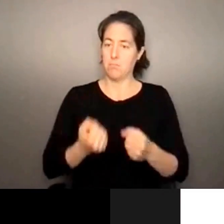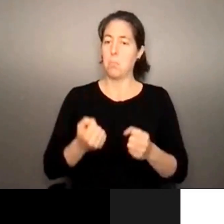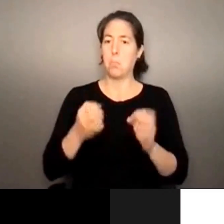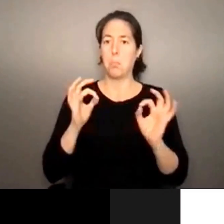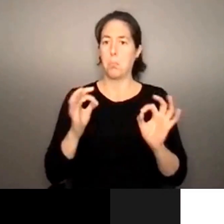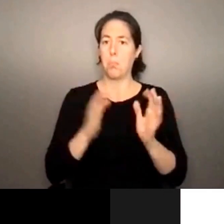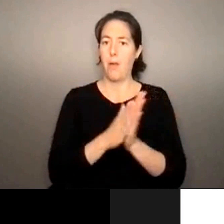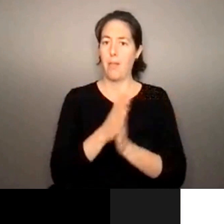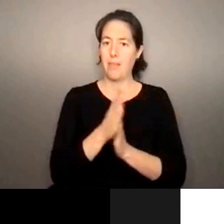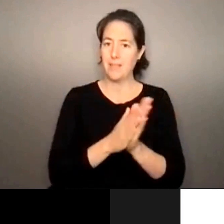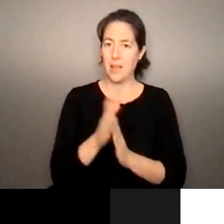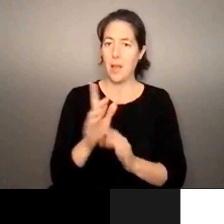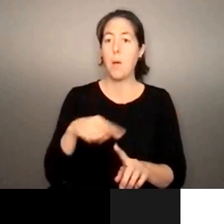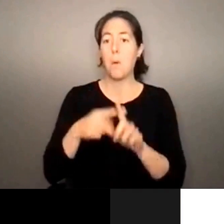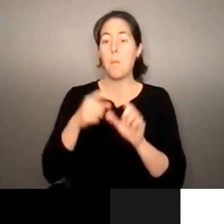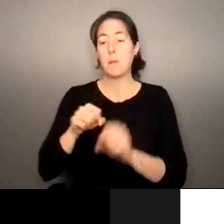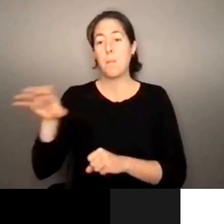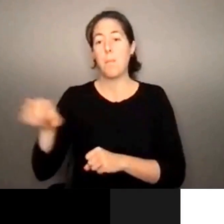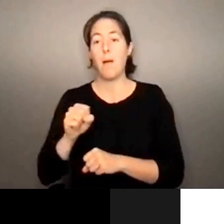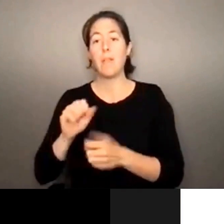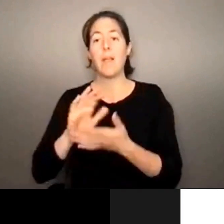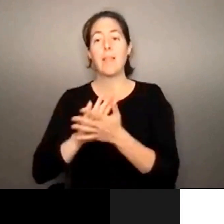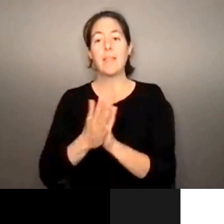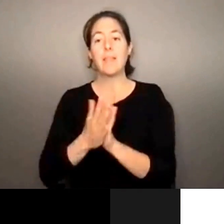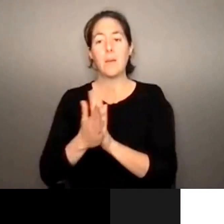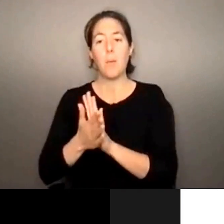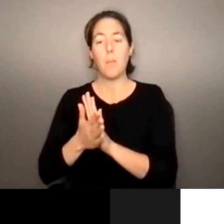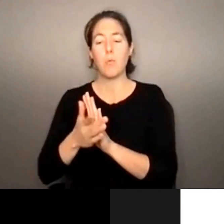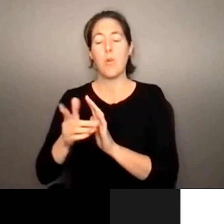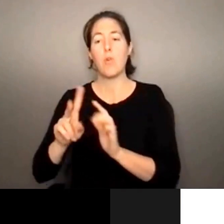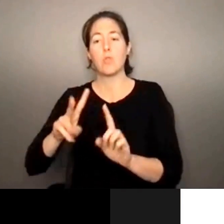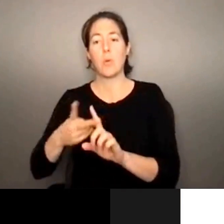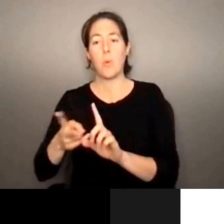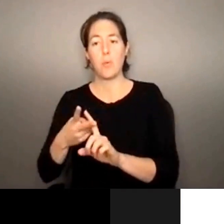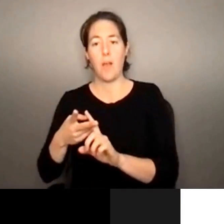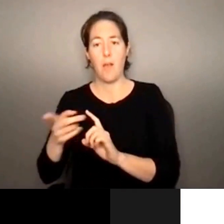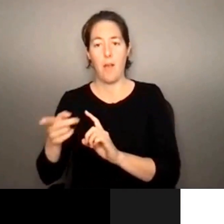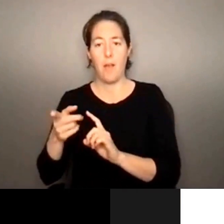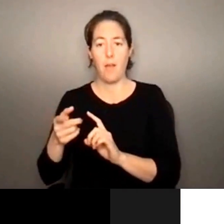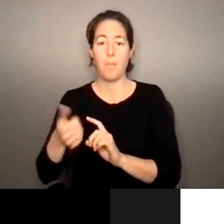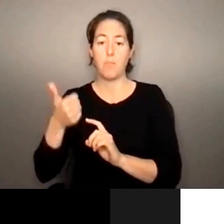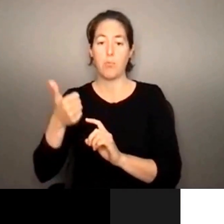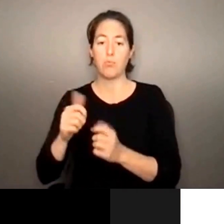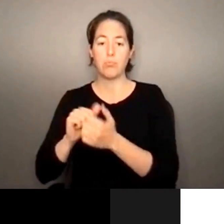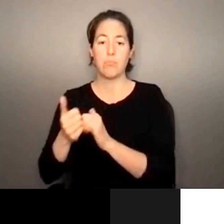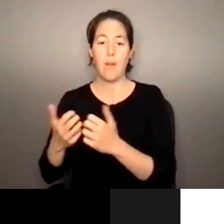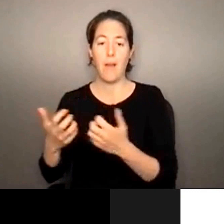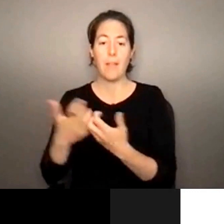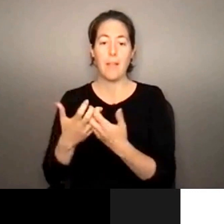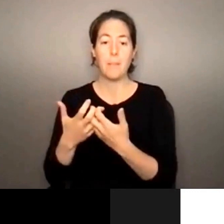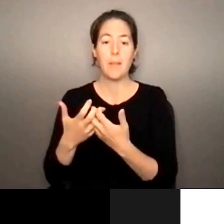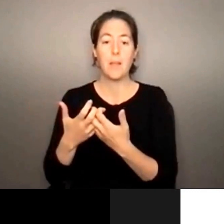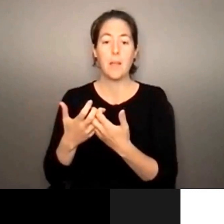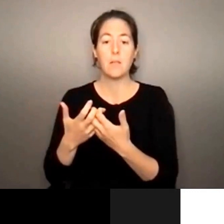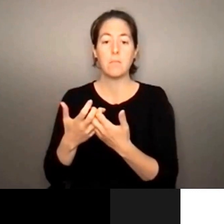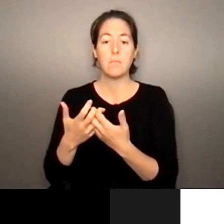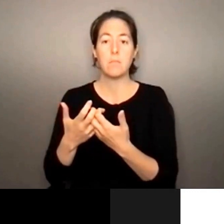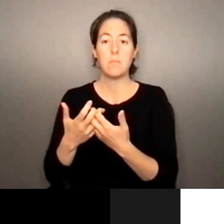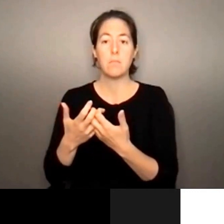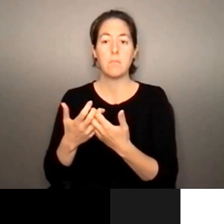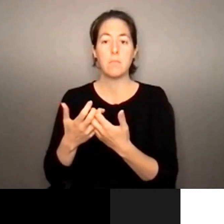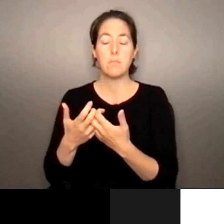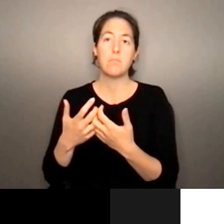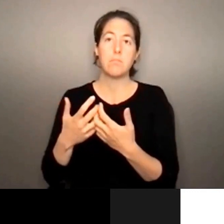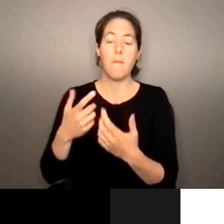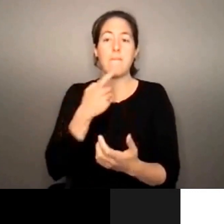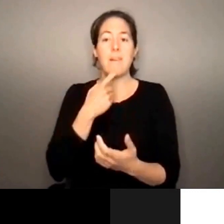des décomposeurs secondaires, le plus adapté à des cultures, là, culture facile, si vous